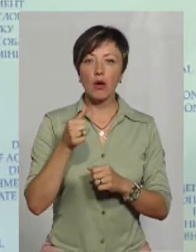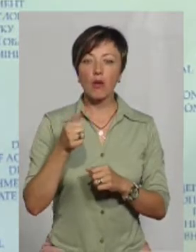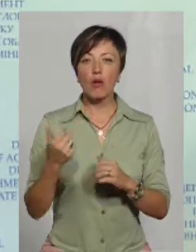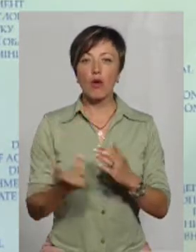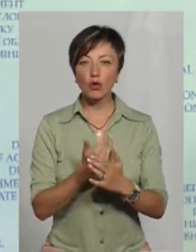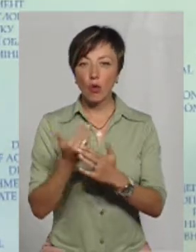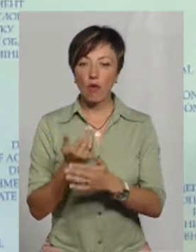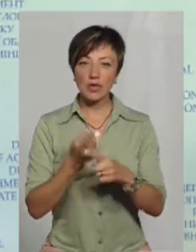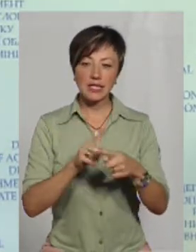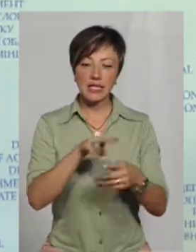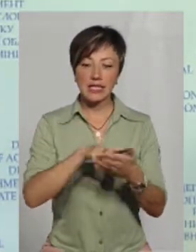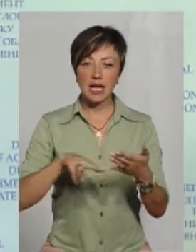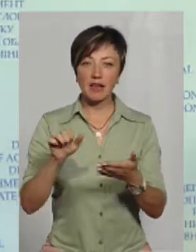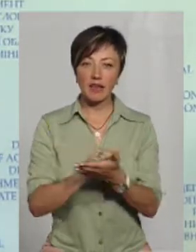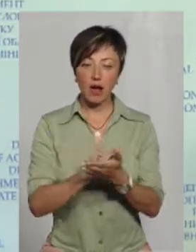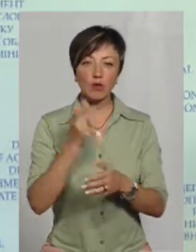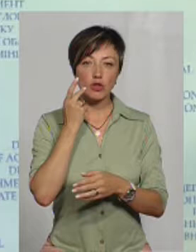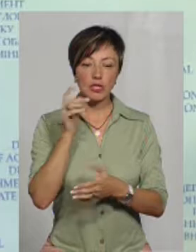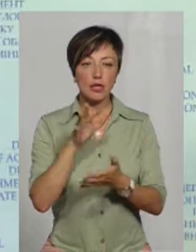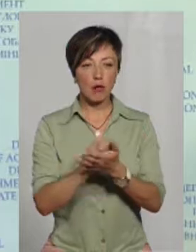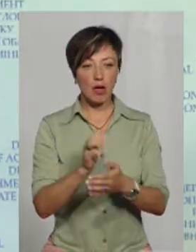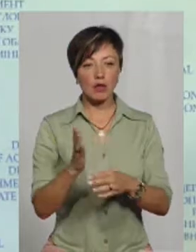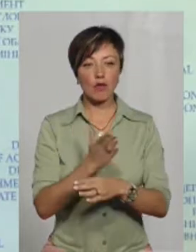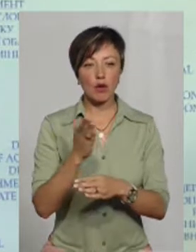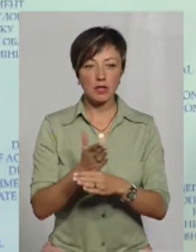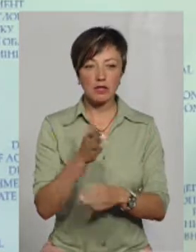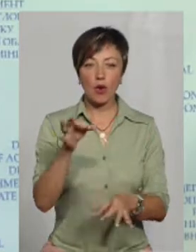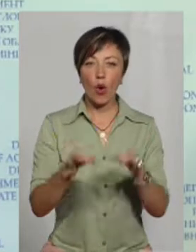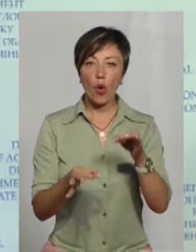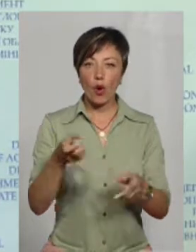поновлюються сертифікати і постійно займаються виробництвом